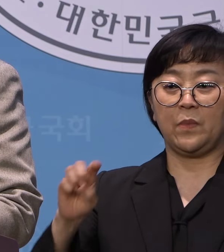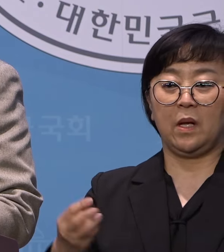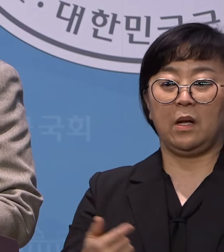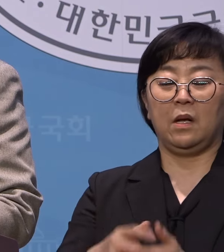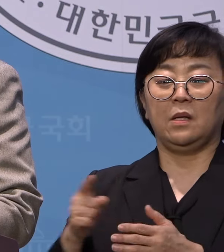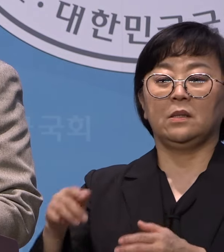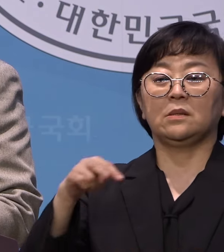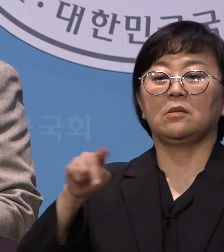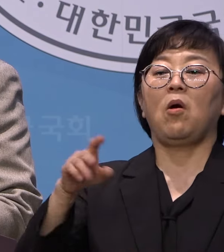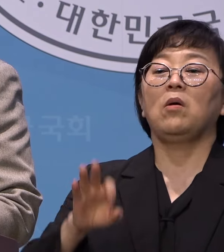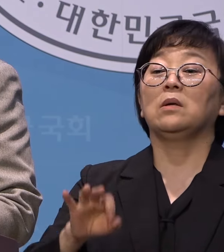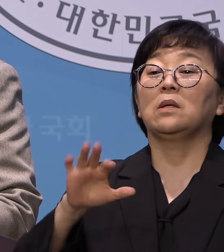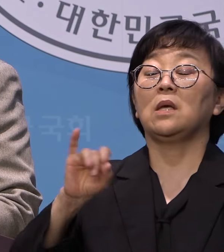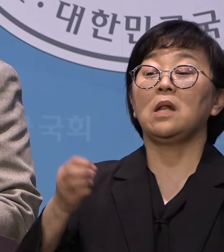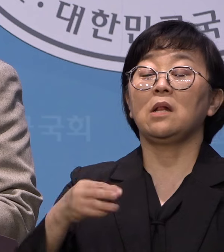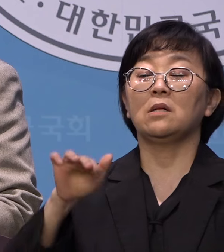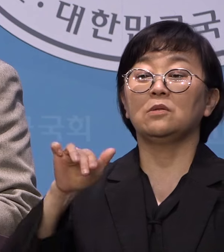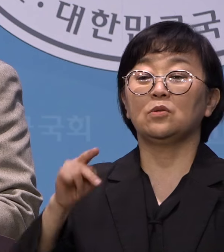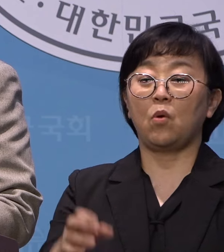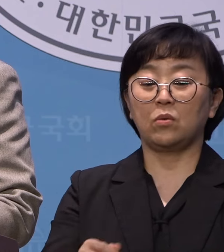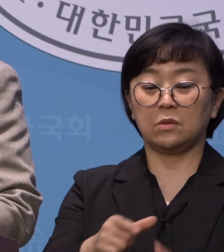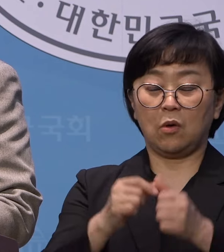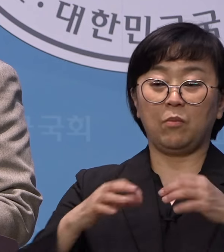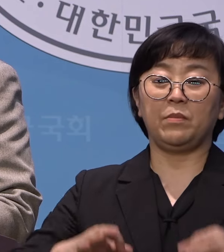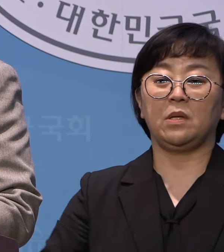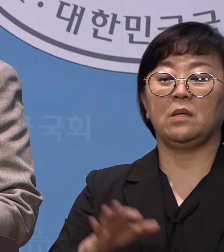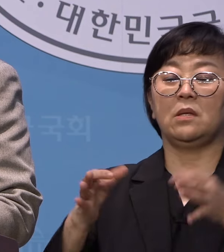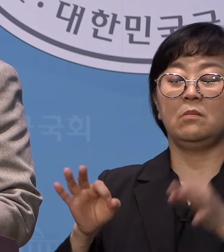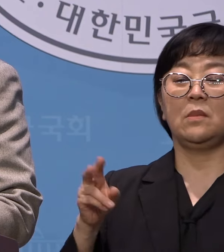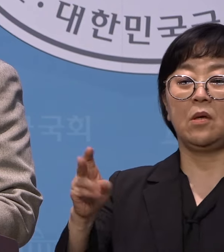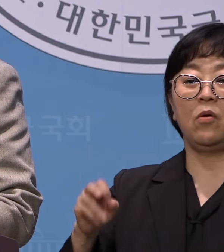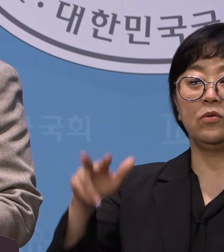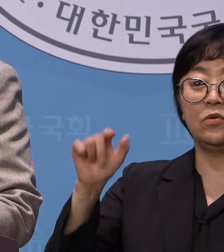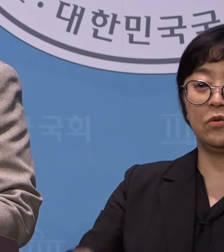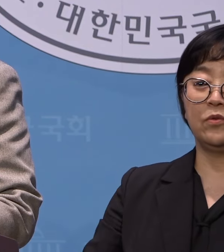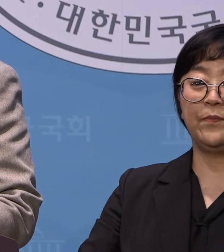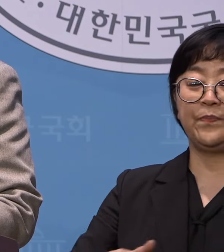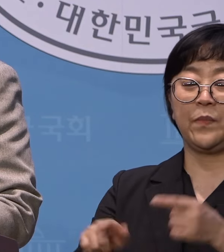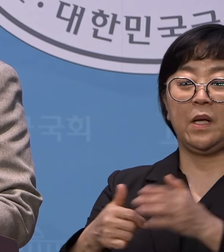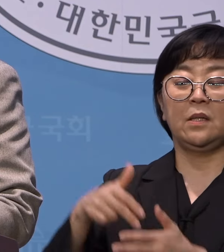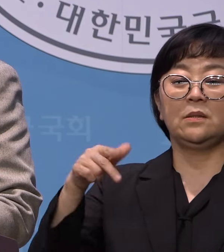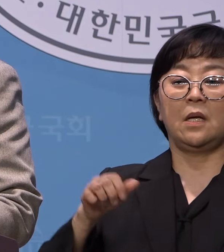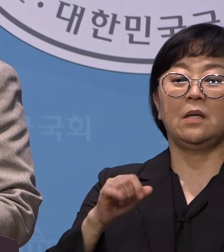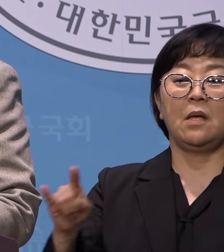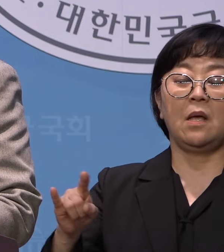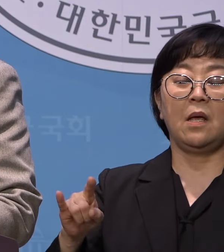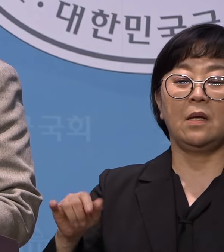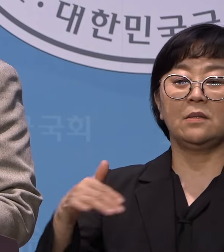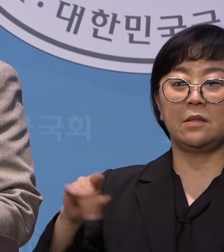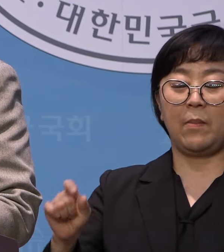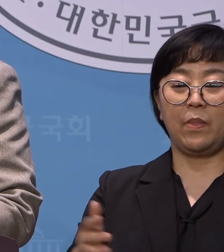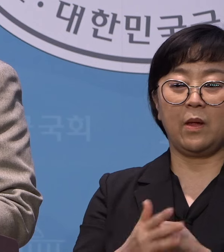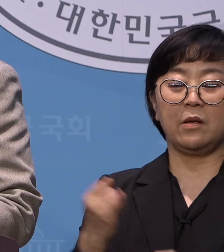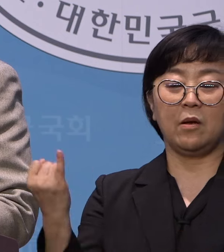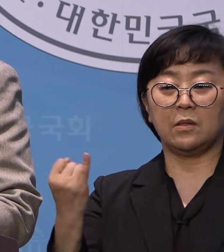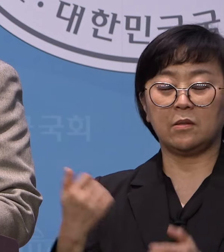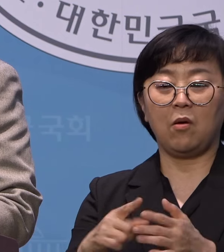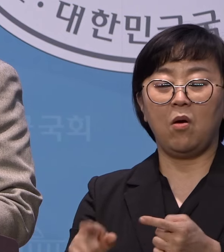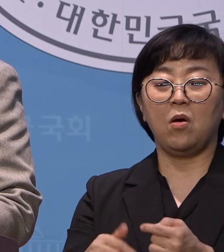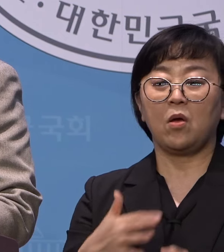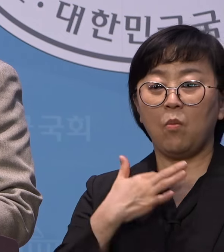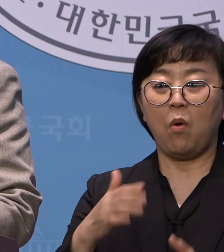히로부미 성일종, 채용비리 김영주, 저질소설 장해찬, 여성혐오 박은식